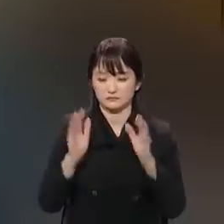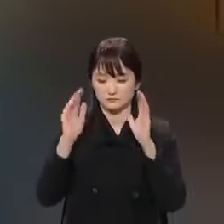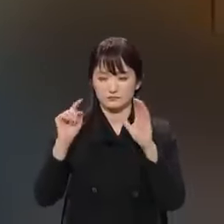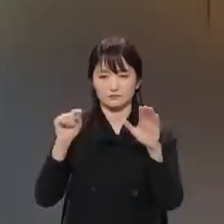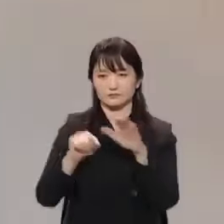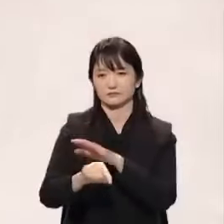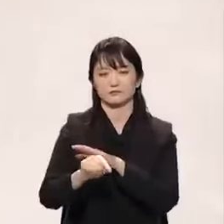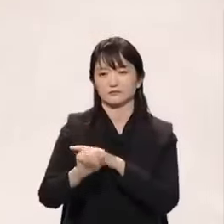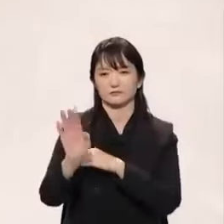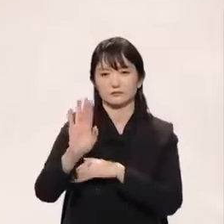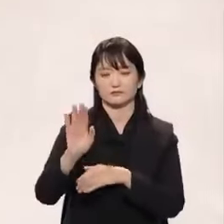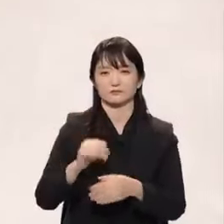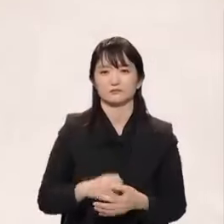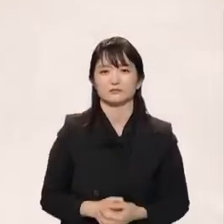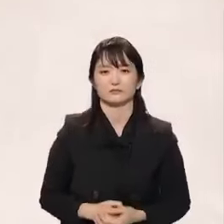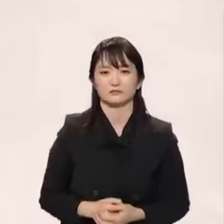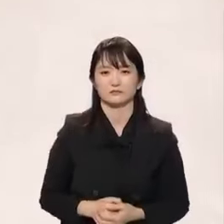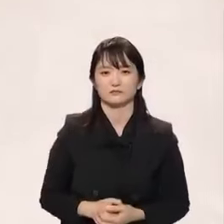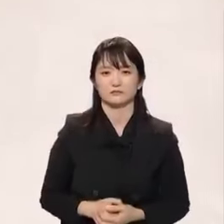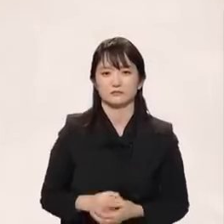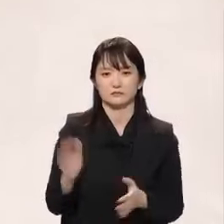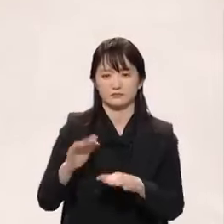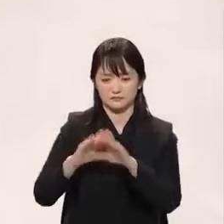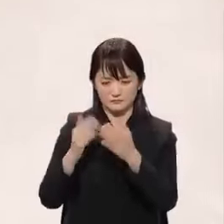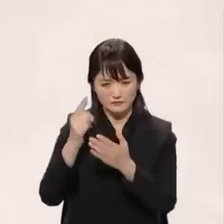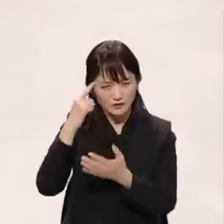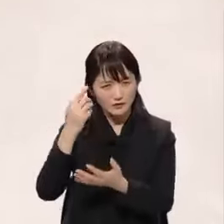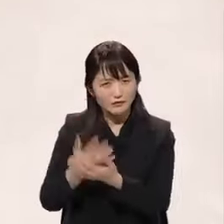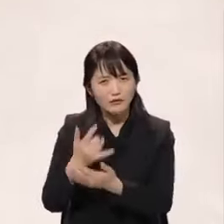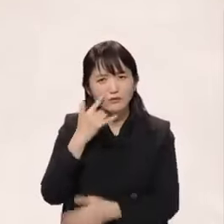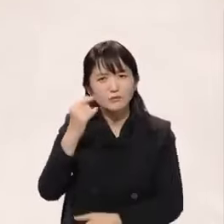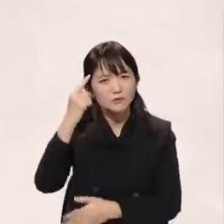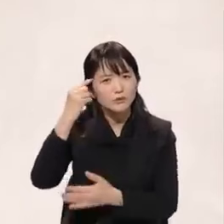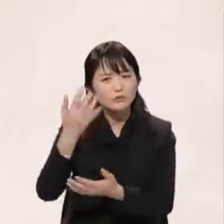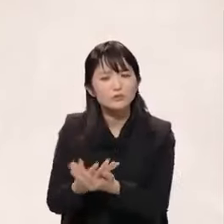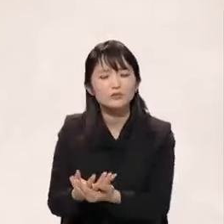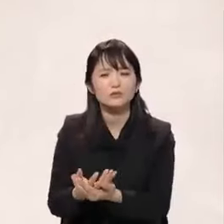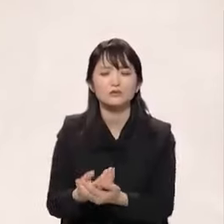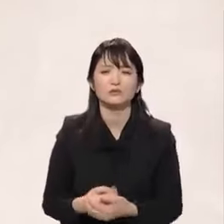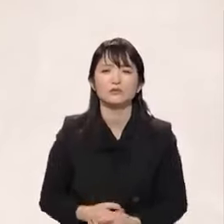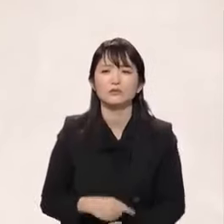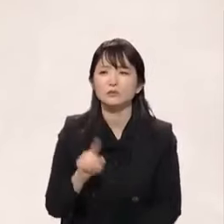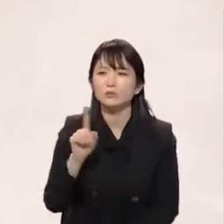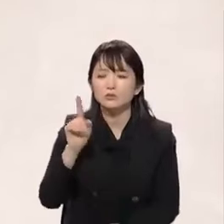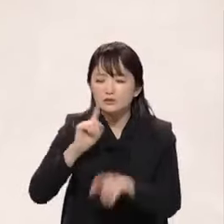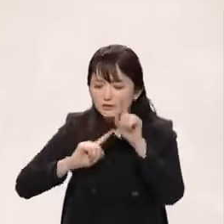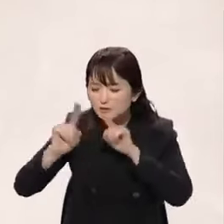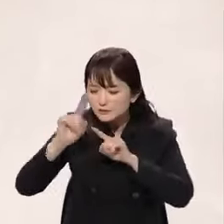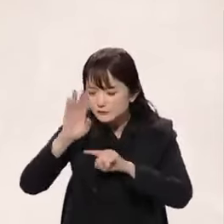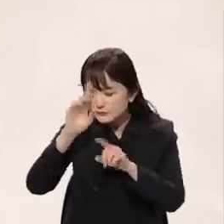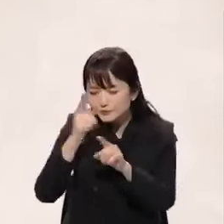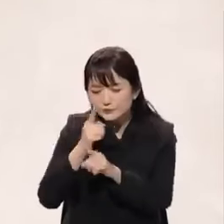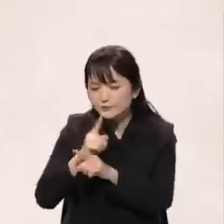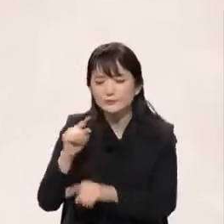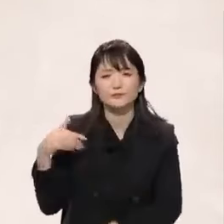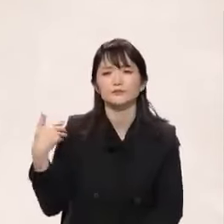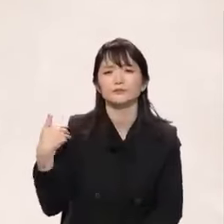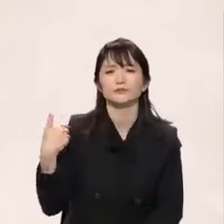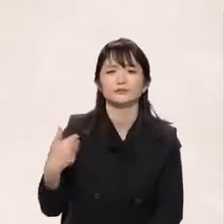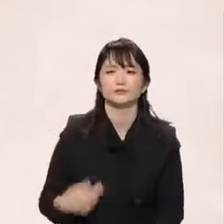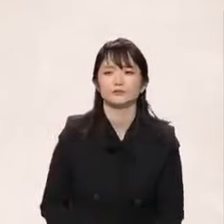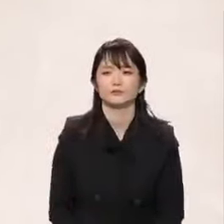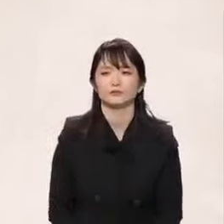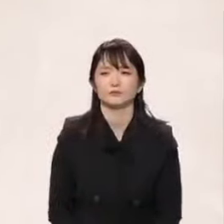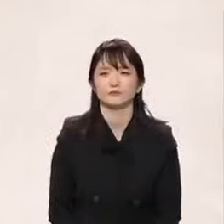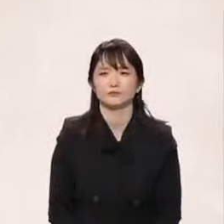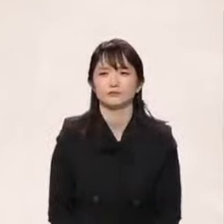있는 상황입니다. 그런데 다들 너무 충격을 받은 거죠. 학부모들도 그렇고 아이들도 그렇고 이거 어떻게 상처를 치워야 될지 모르겠다라고 얘기하고